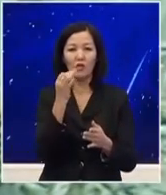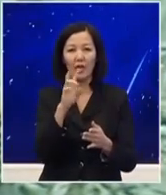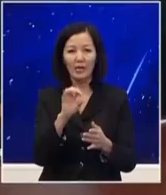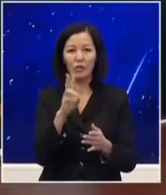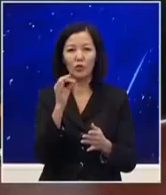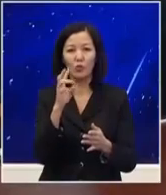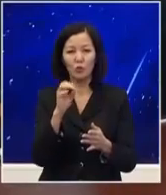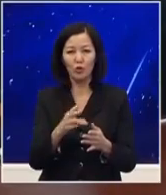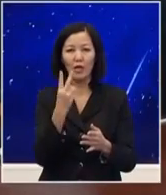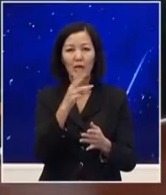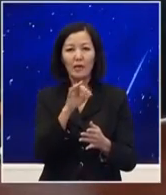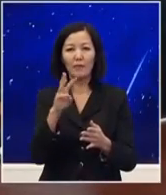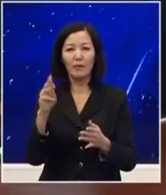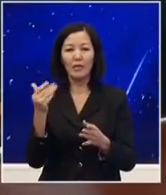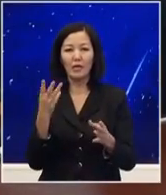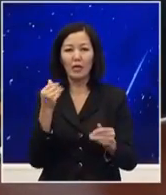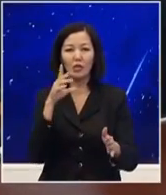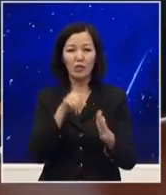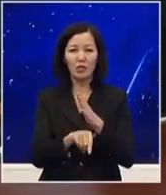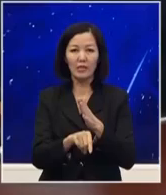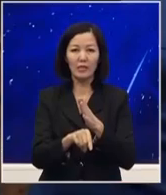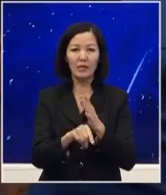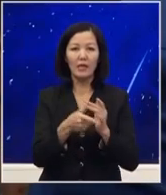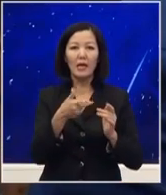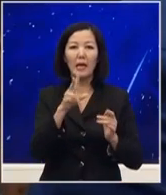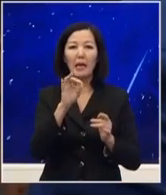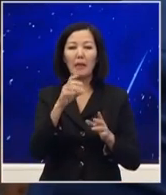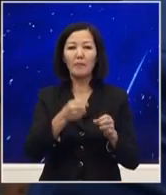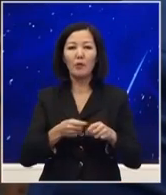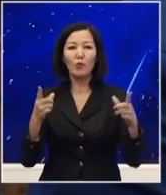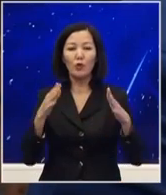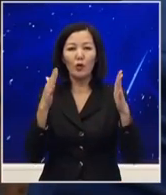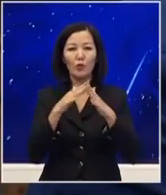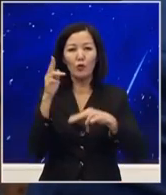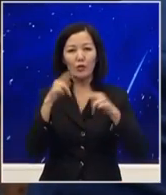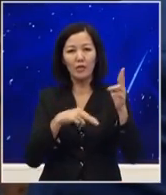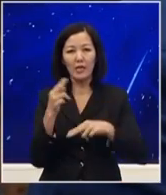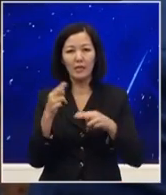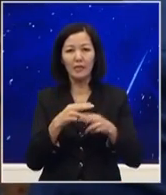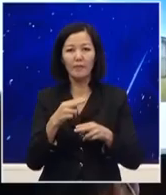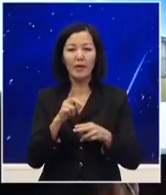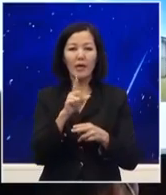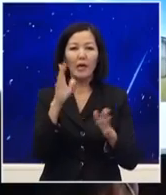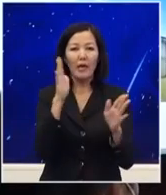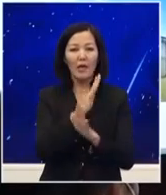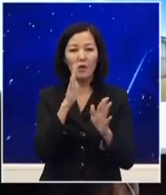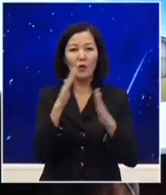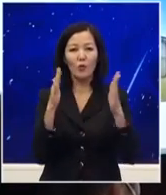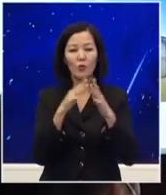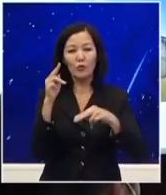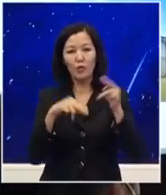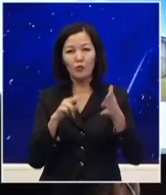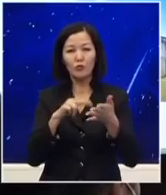шарын Шонжыда 2 миллиард қаржы келер жылы глэмпинг қонақ үйлер салынады. Хостел мен екі үйлердің салынуда жоспарда